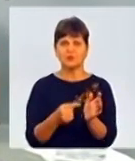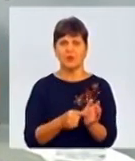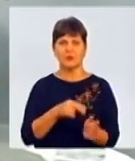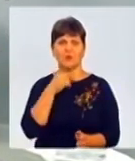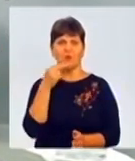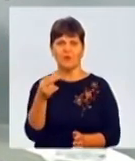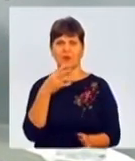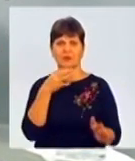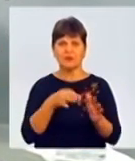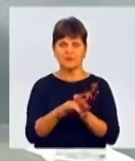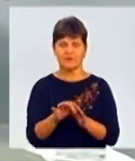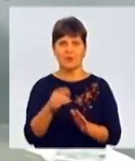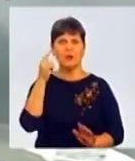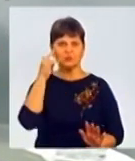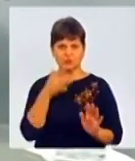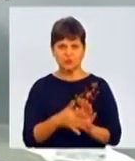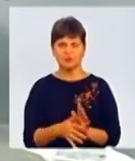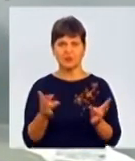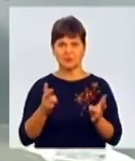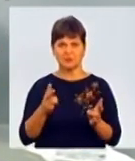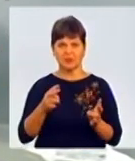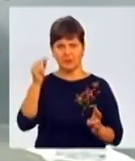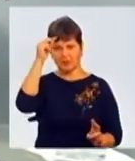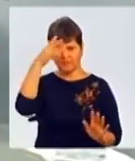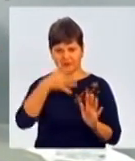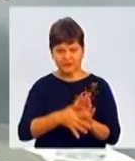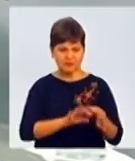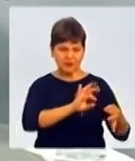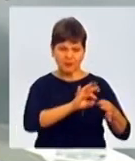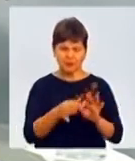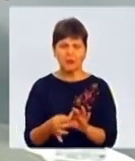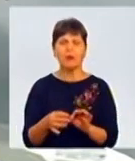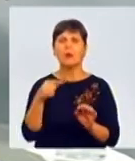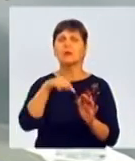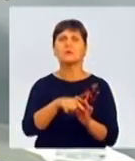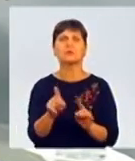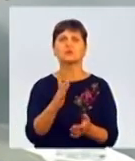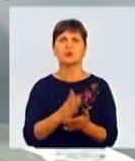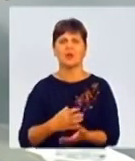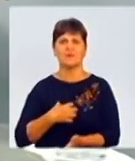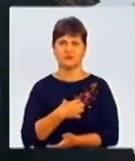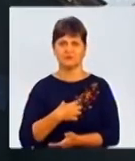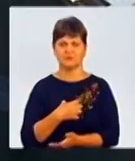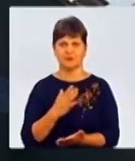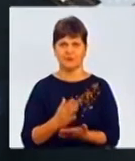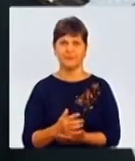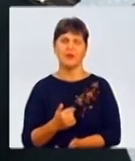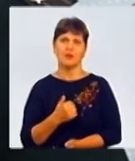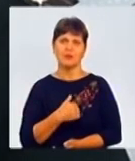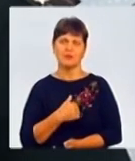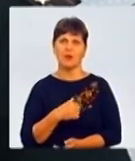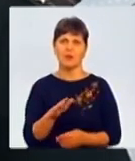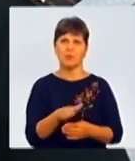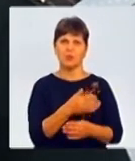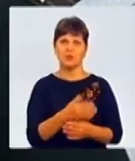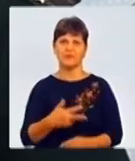цих листівках? Зрозуміло, що її потрібно вивчити детально, але що там є найважливіше? Який найважливіший меседж? Я поділив би її на три